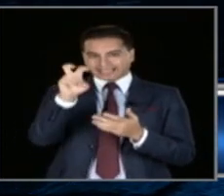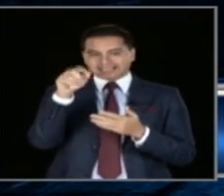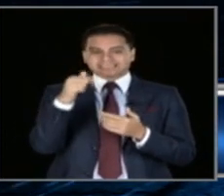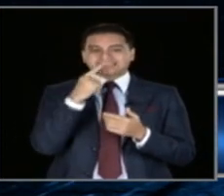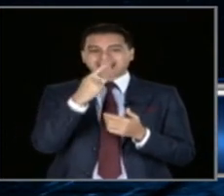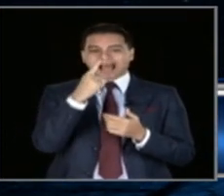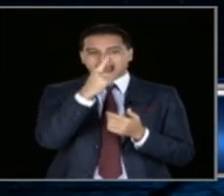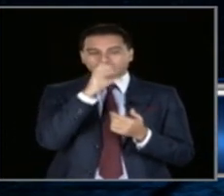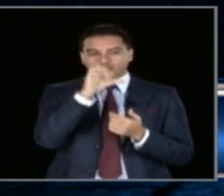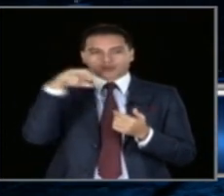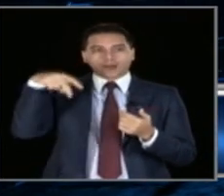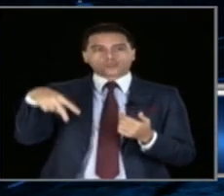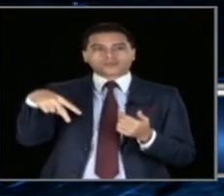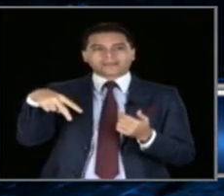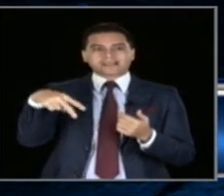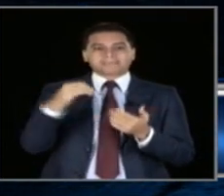1908؟